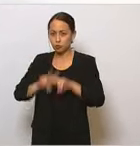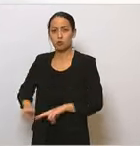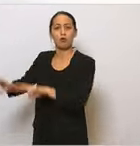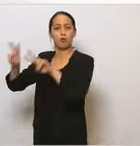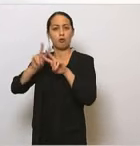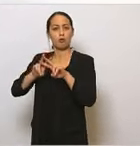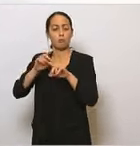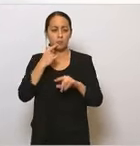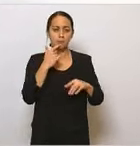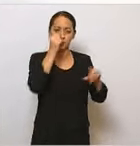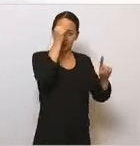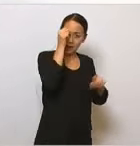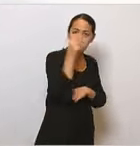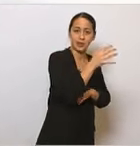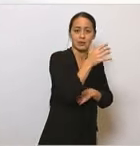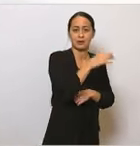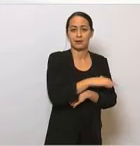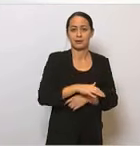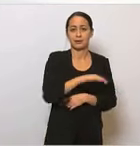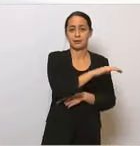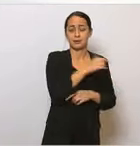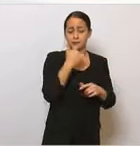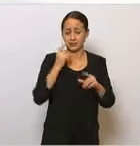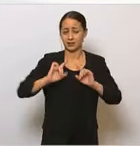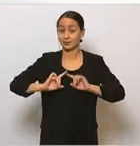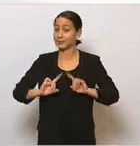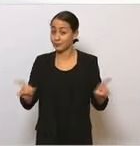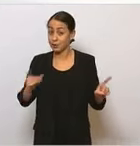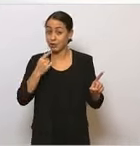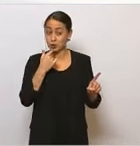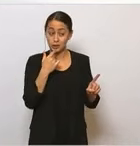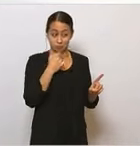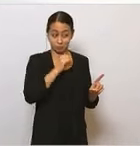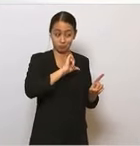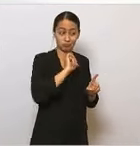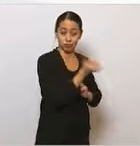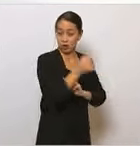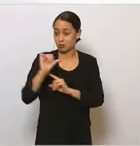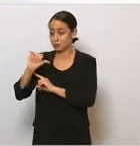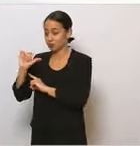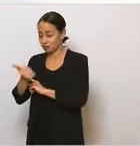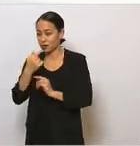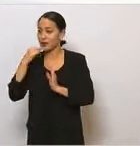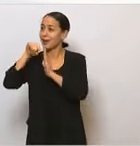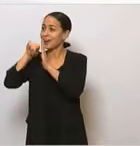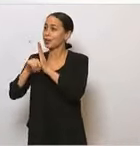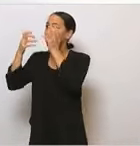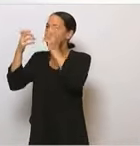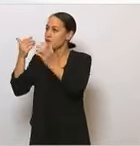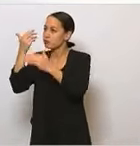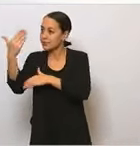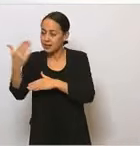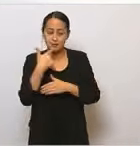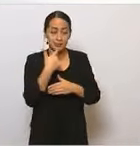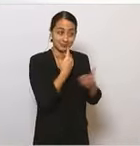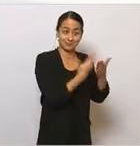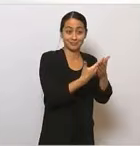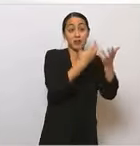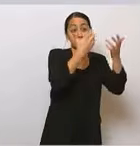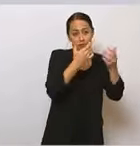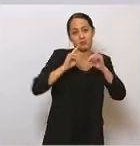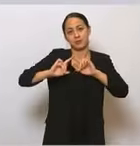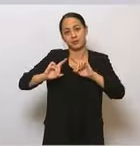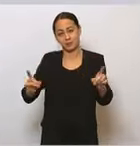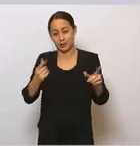et les Américains et ce qu'ils attendent des règlements. Et donc, je vais vous demander de faire une réponse rapide à ce propos, puisque nous arrivons à la fin de notre